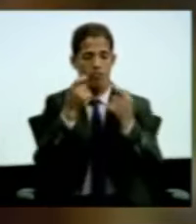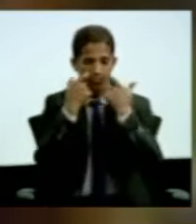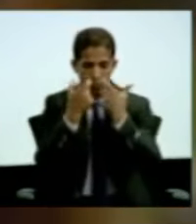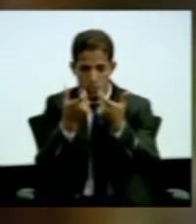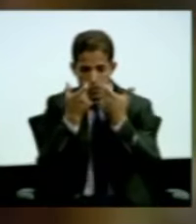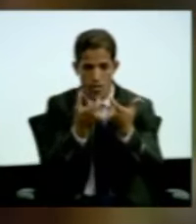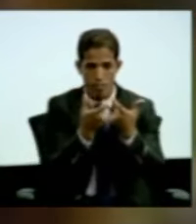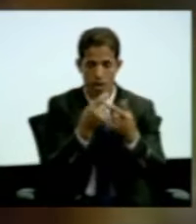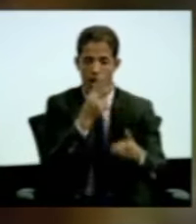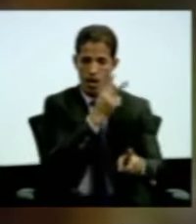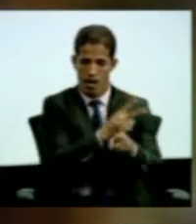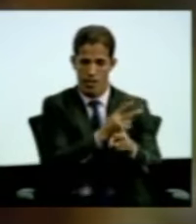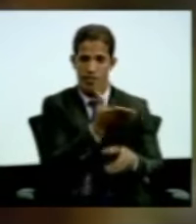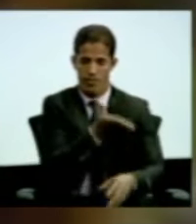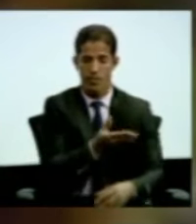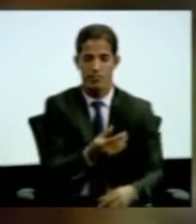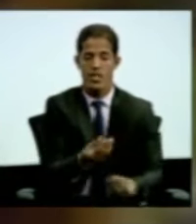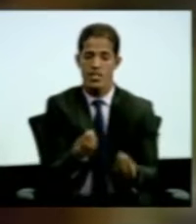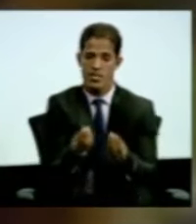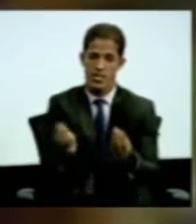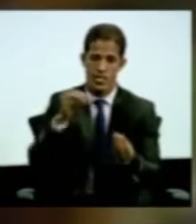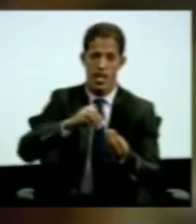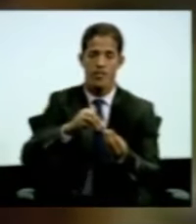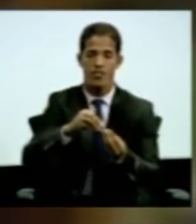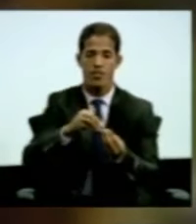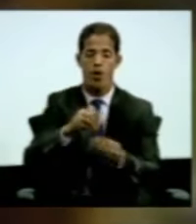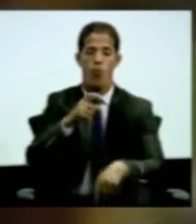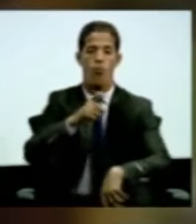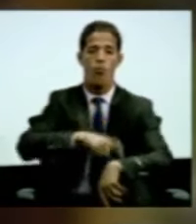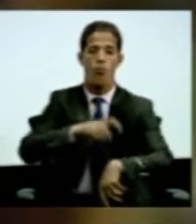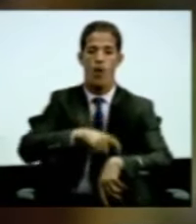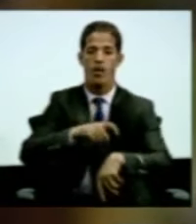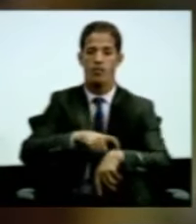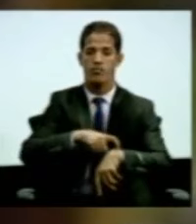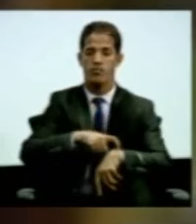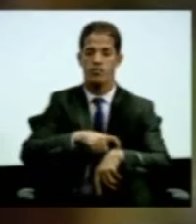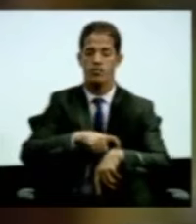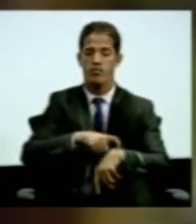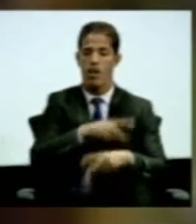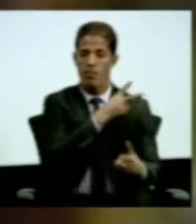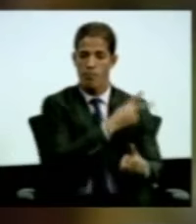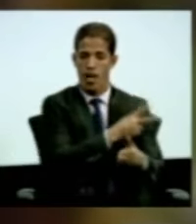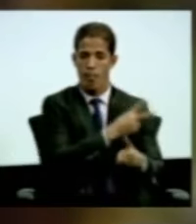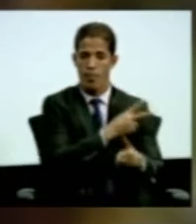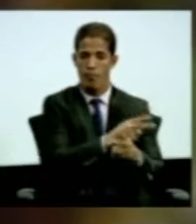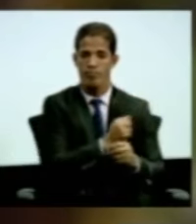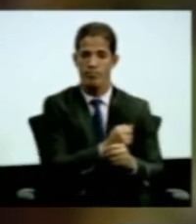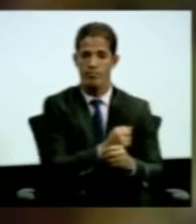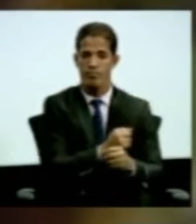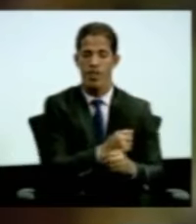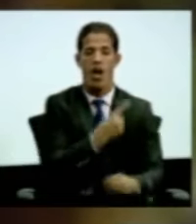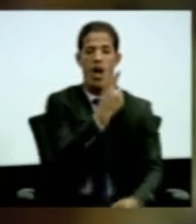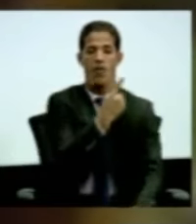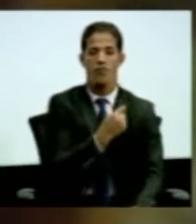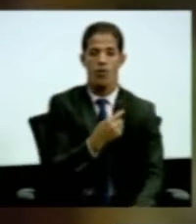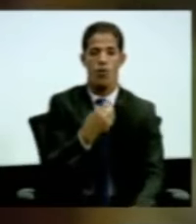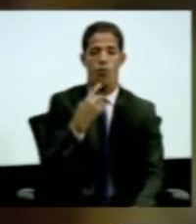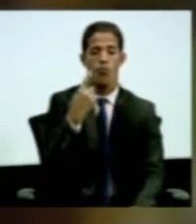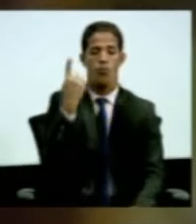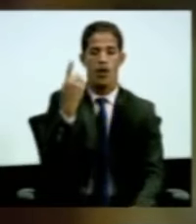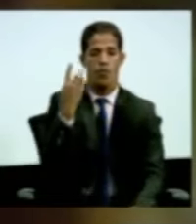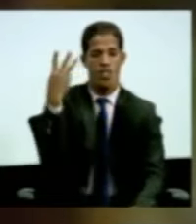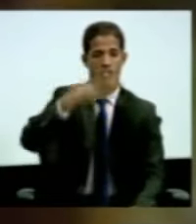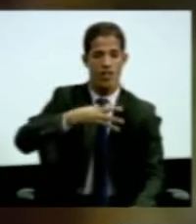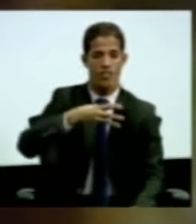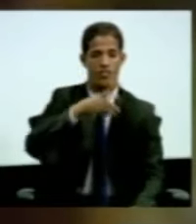تمديد مده الحجر الصحي ويعني هذا القرار الفا ومائه واحد وثلاثين شخصا اقرار تحفيز